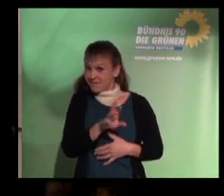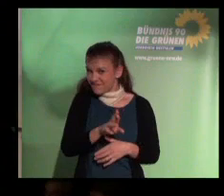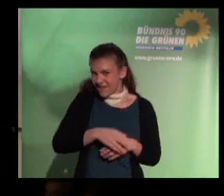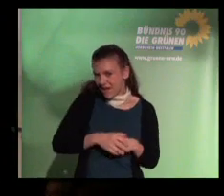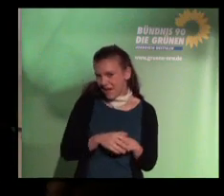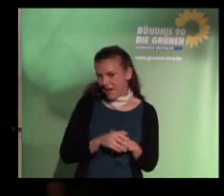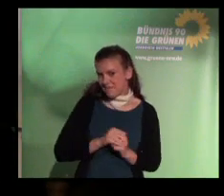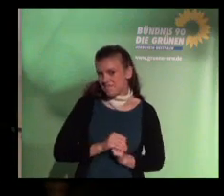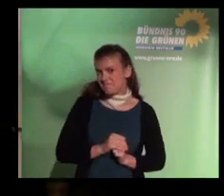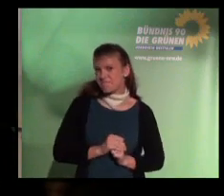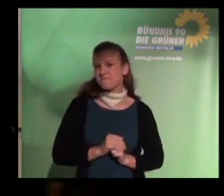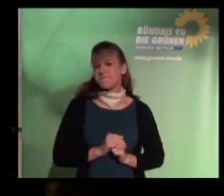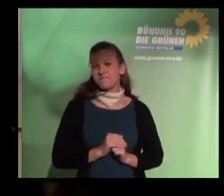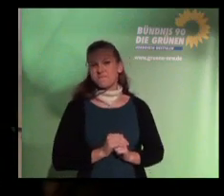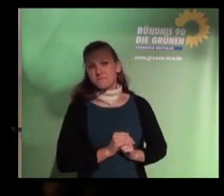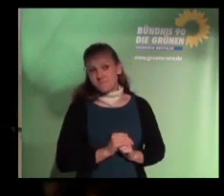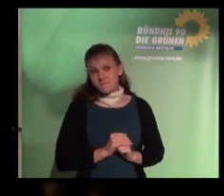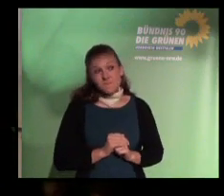wohl?